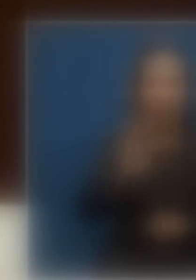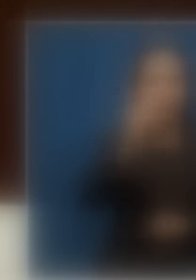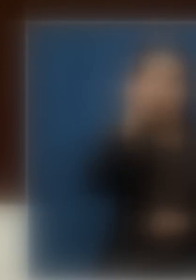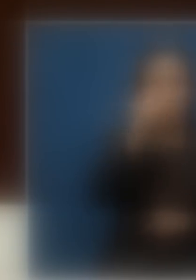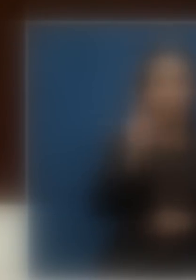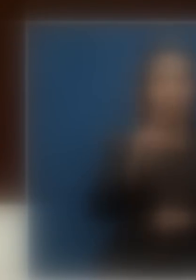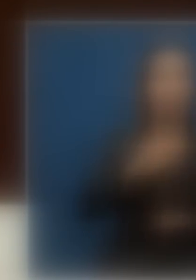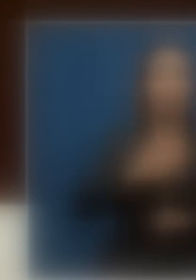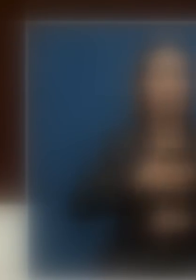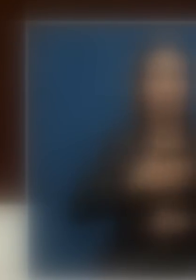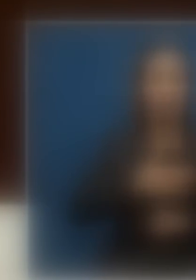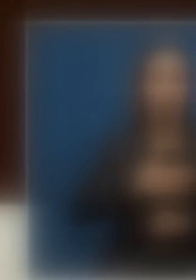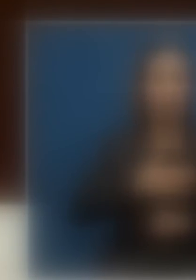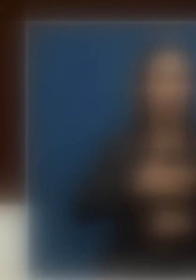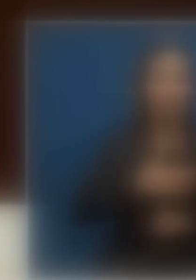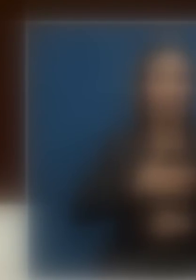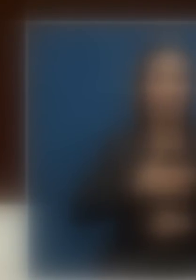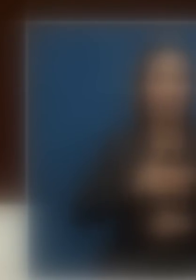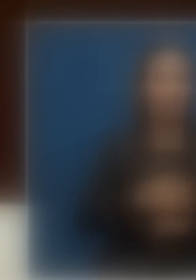ข้อ